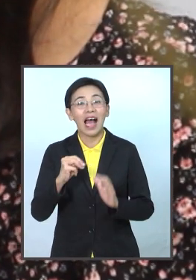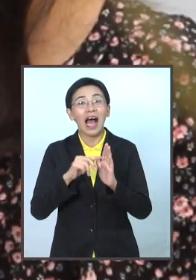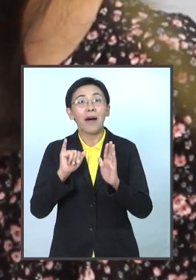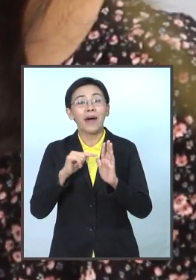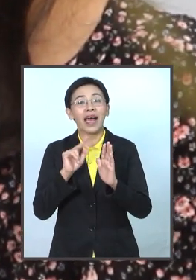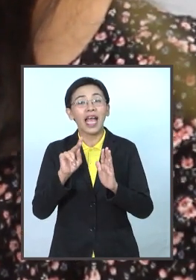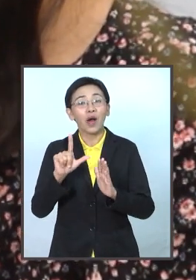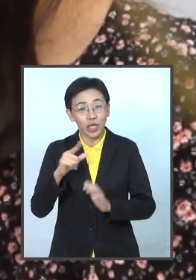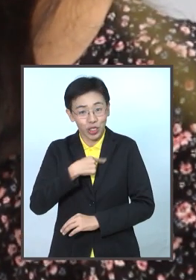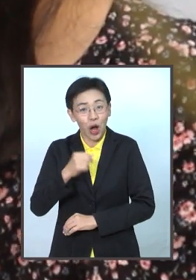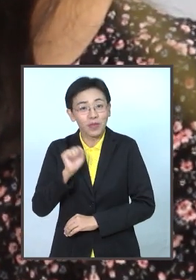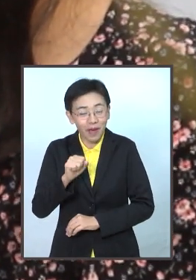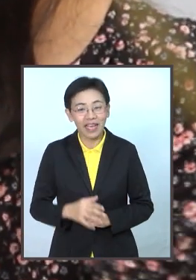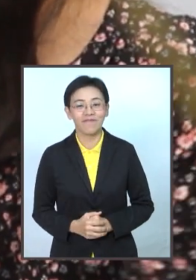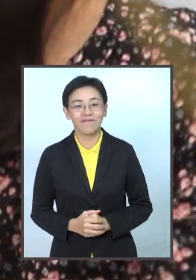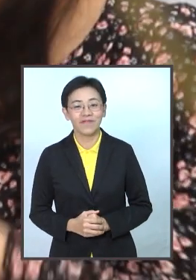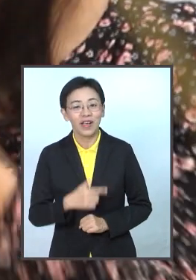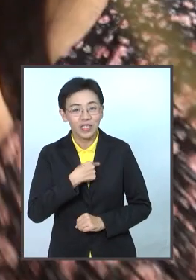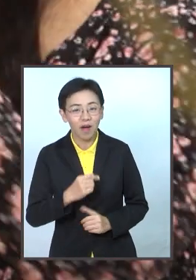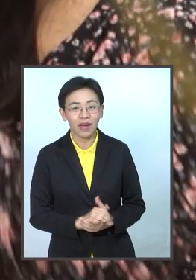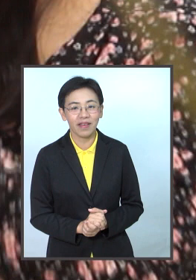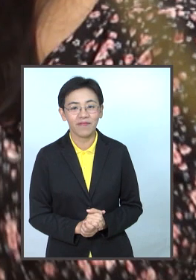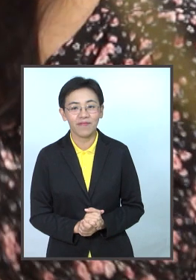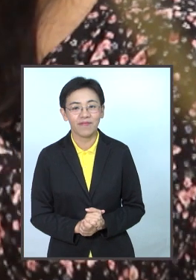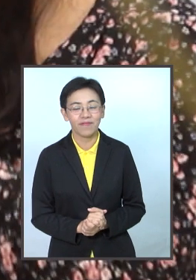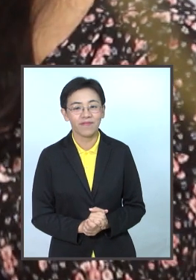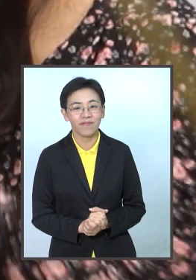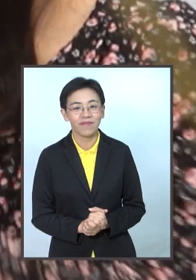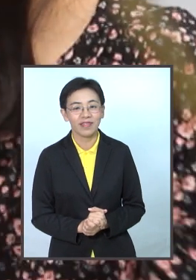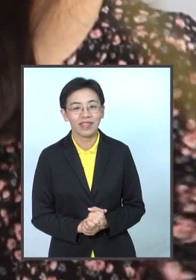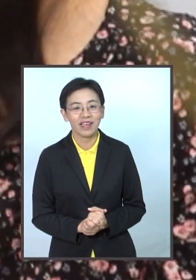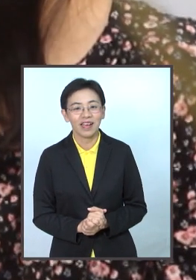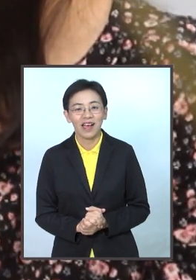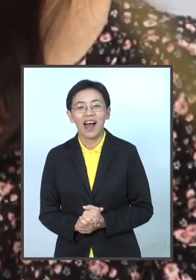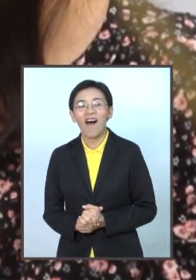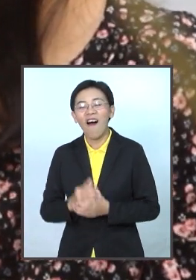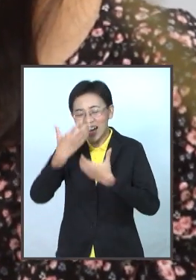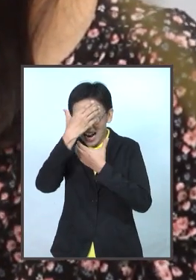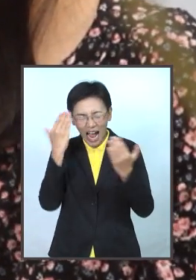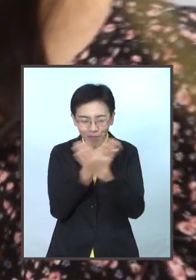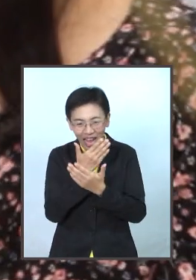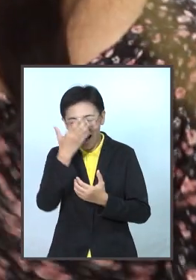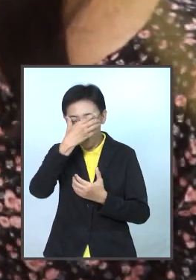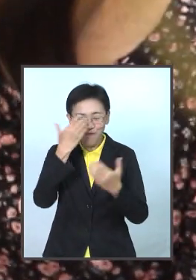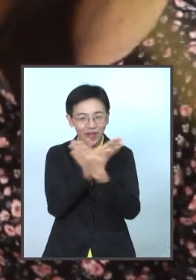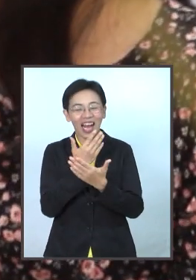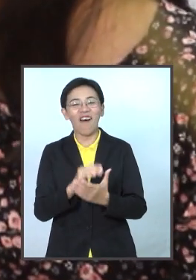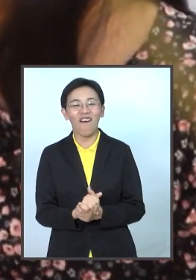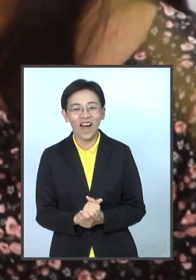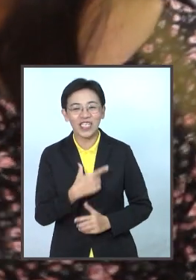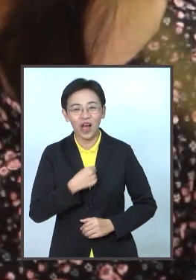มายากลหนูชอบใช่ไหมคะ หนูชอบมายากลเหรอคะ ไม่ใช่อากาศ เออหน้ากากหนูเปลี่ยนหน้ากากได ้ ค ่ ะหน้าก